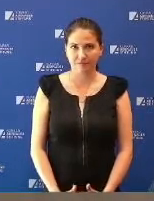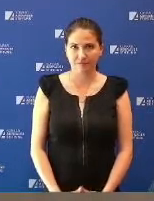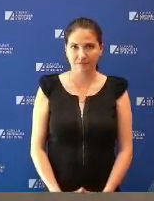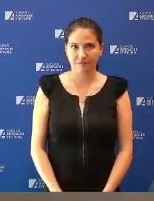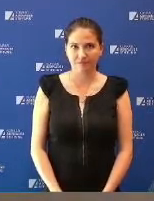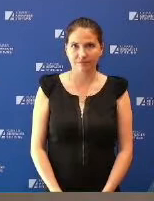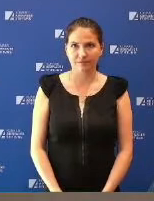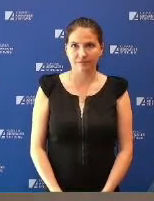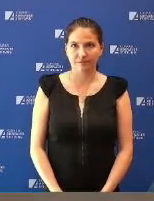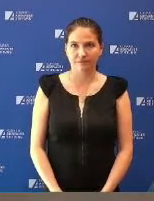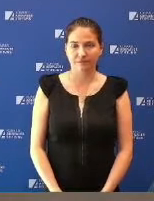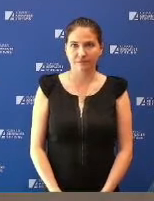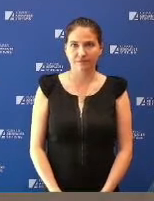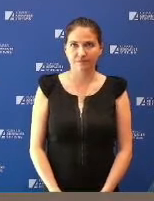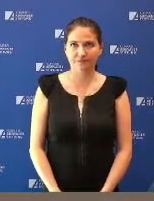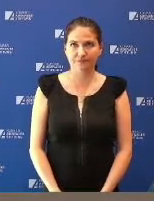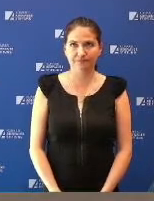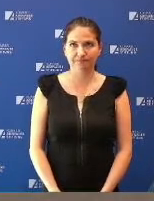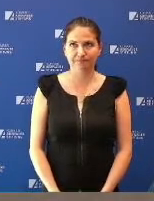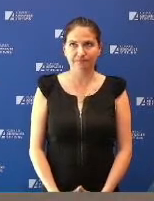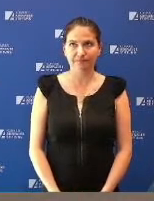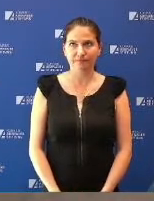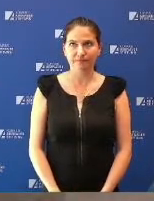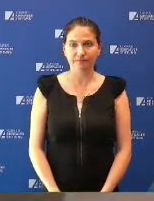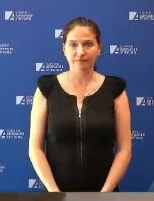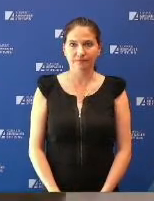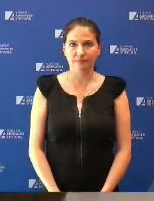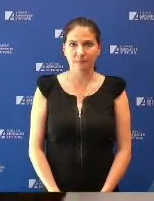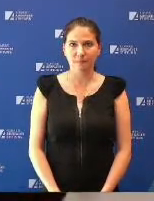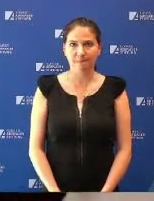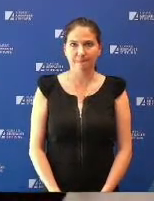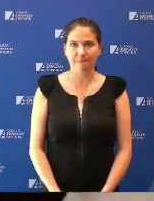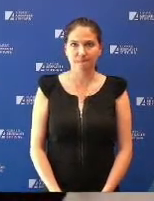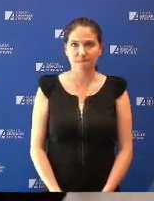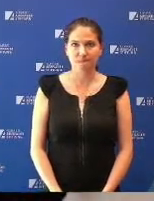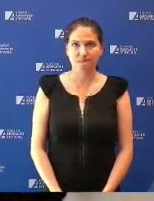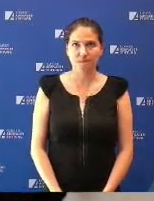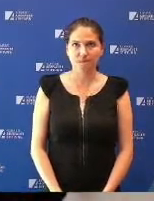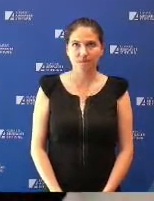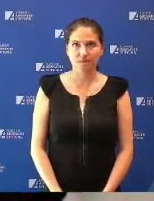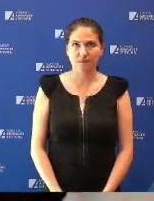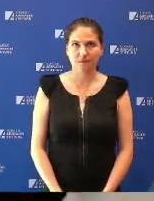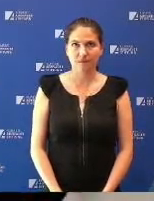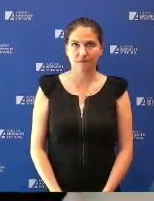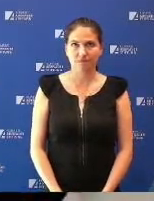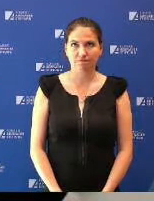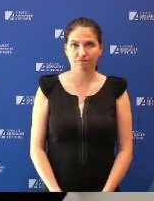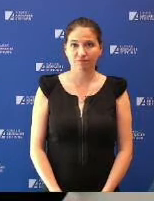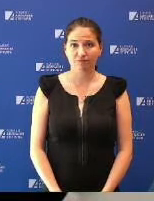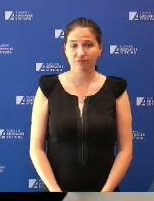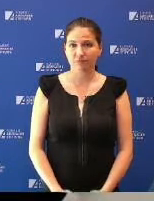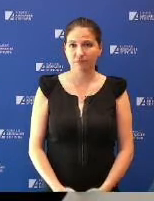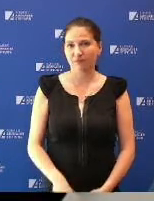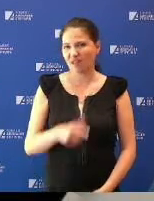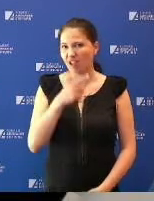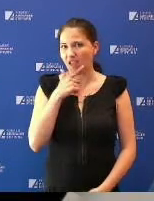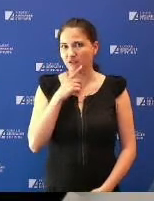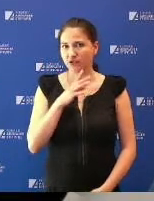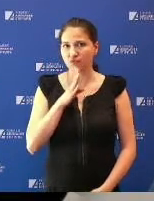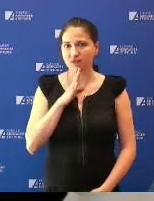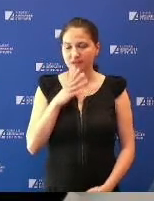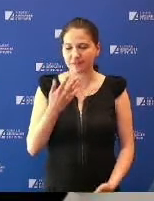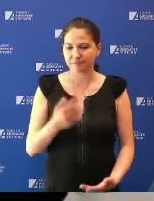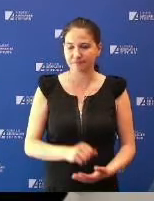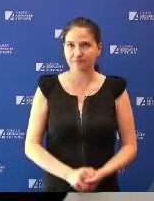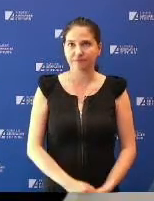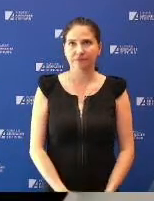Authority könnte diese nationale technische Referenz eine Weltneuheit sein, da existierende ISO-Normen und Vorschriften sich nur auf